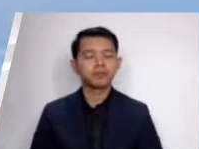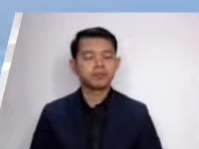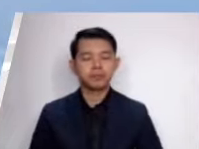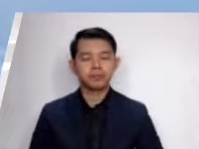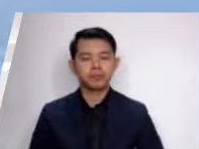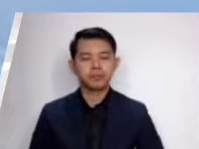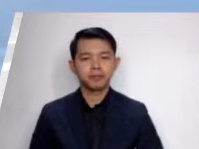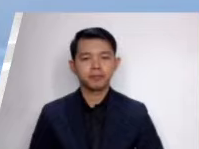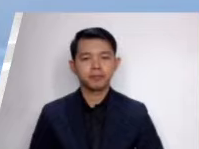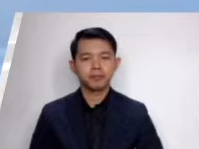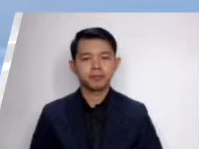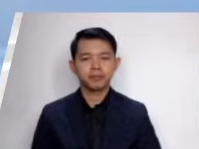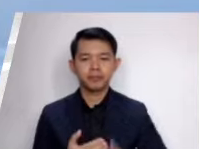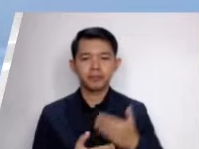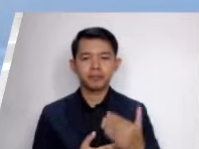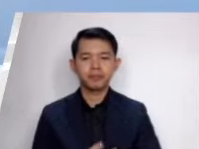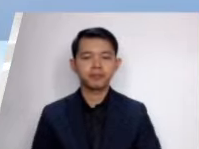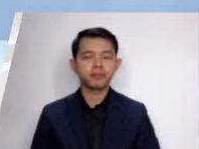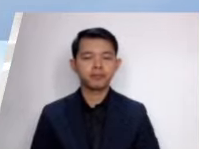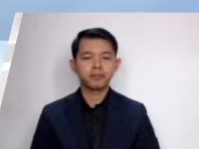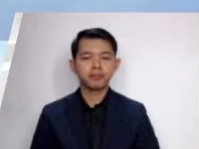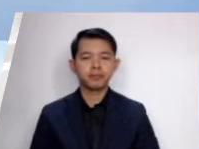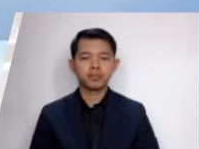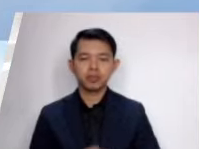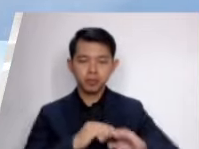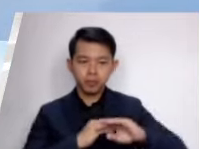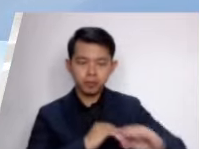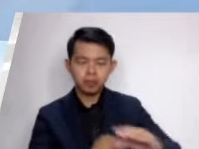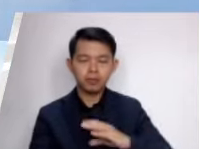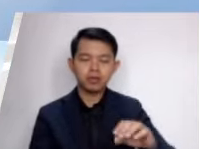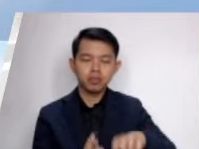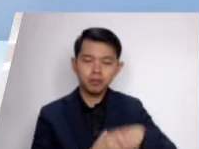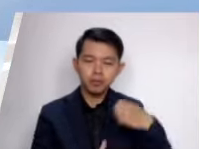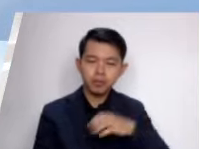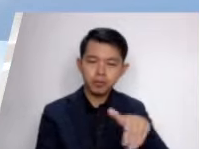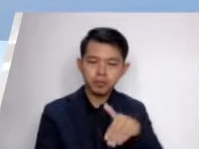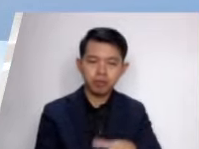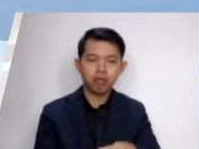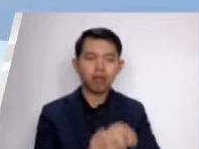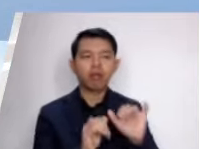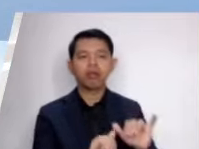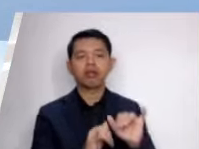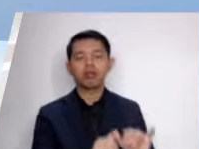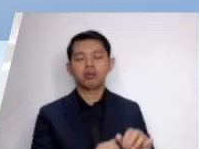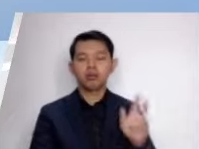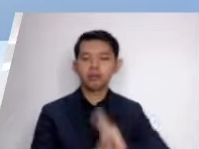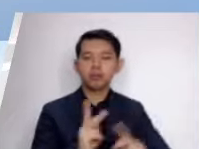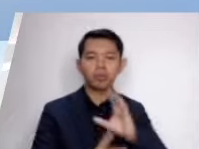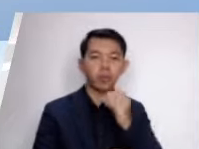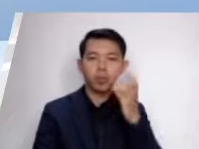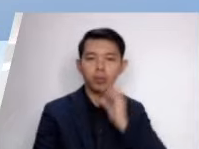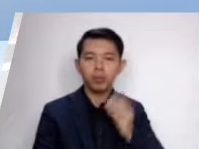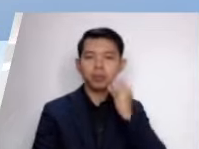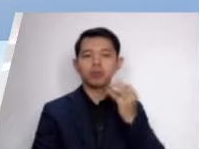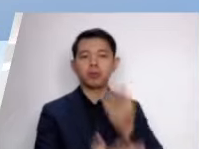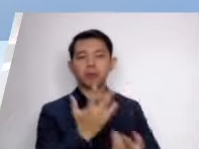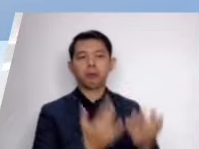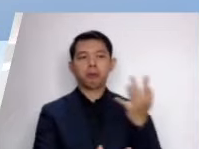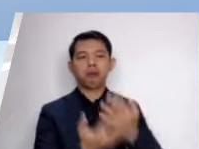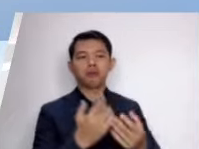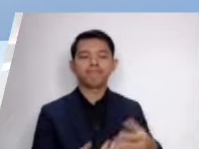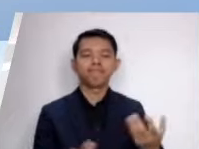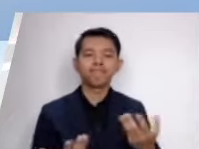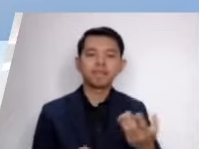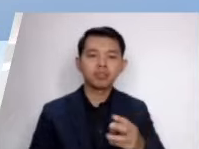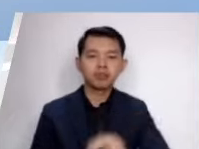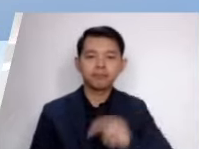Sa kalsada at evacuation center, nanatili ang mga nasunugan sa barangay 351 sa Santa Cruz, Maynila kahapon. Nasa 30 bahay